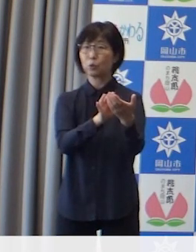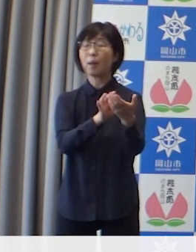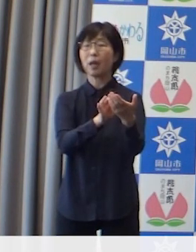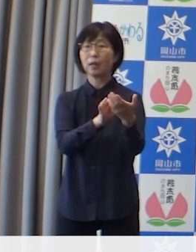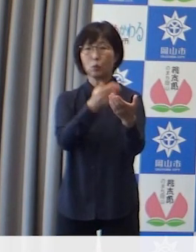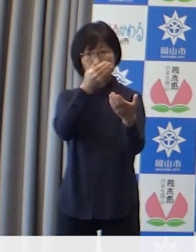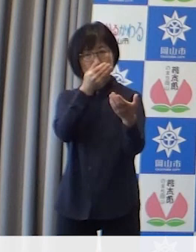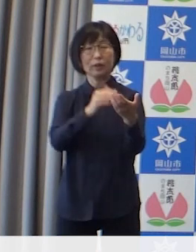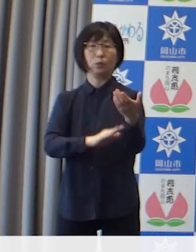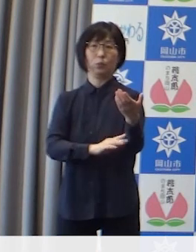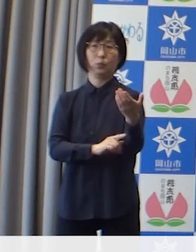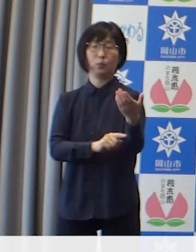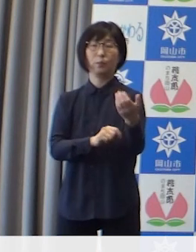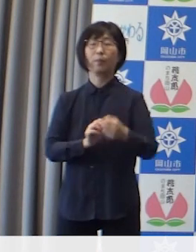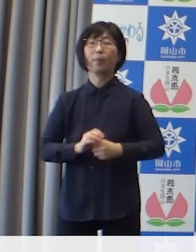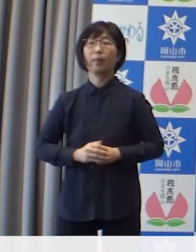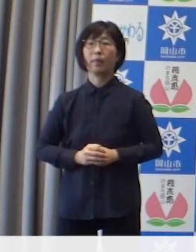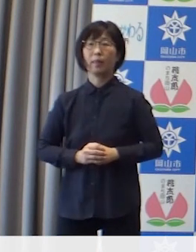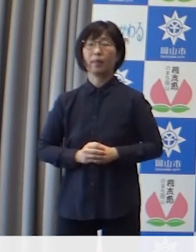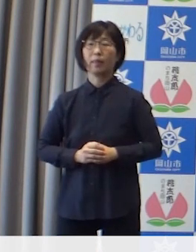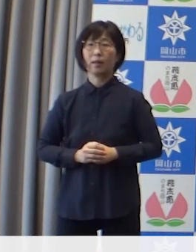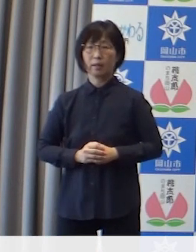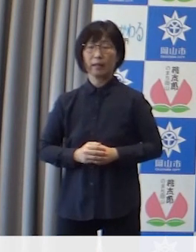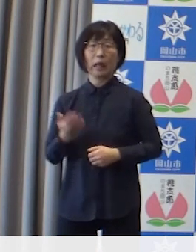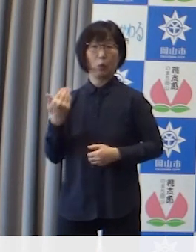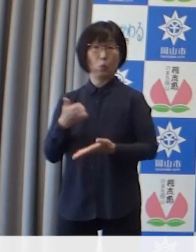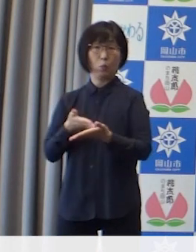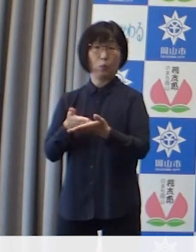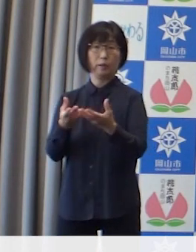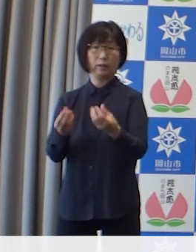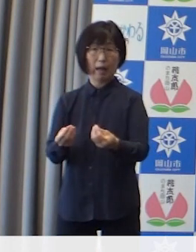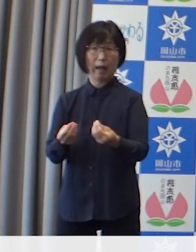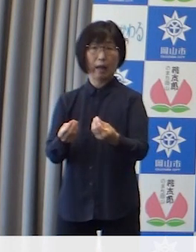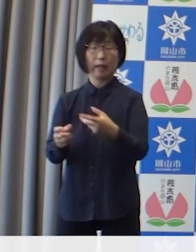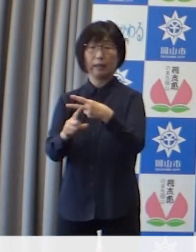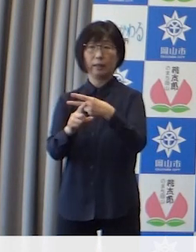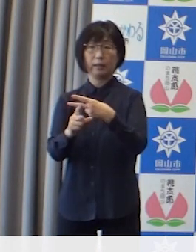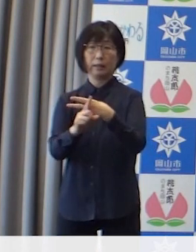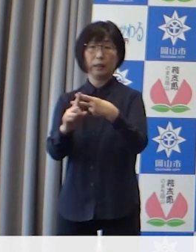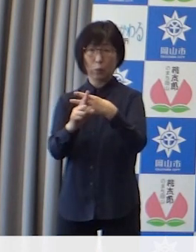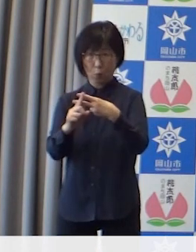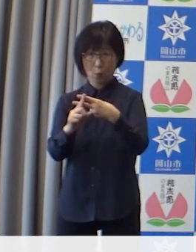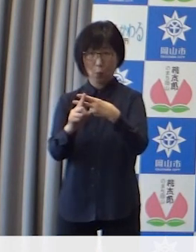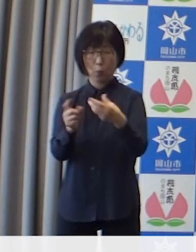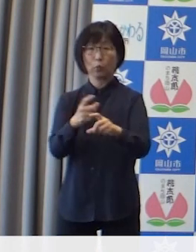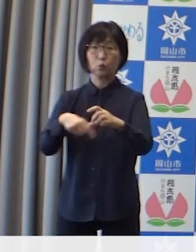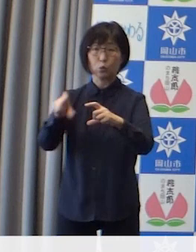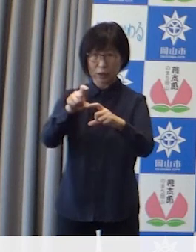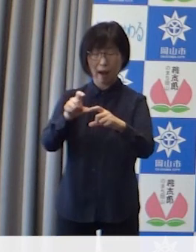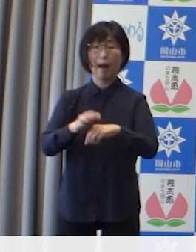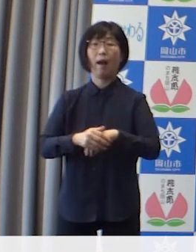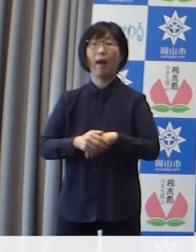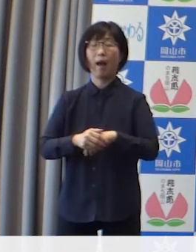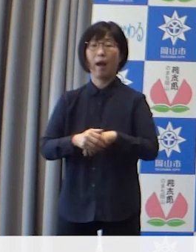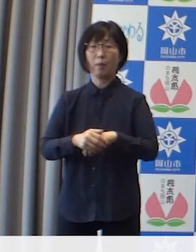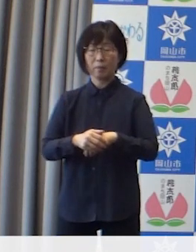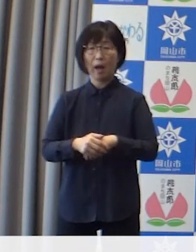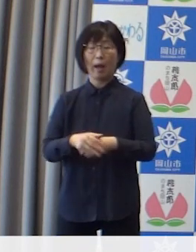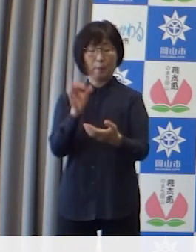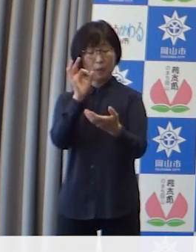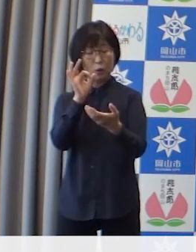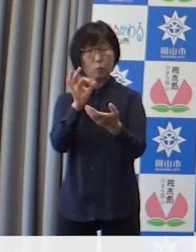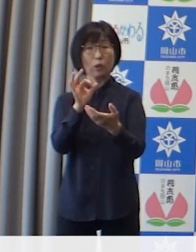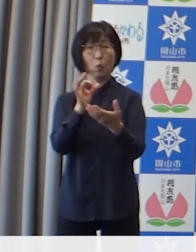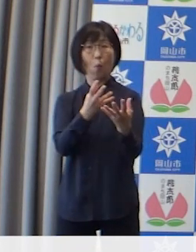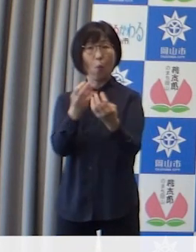。今申し上げたような機能や、よく見られるサイトのリンクなどを配